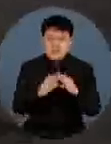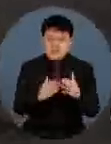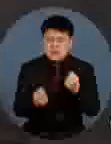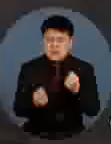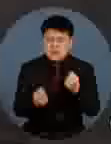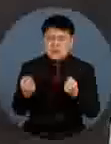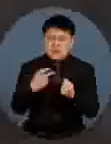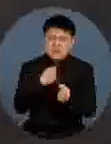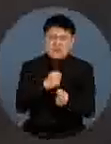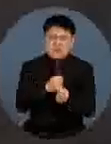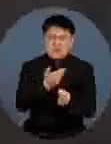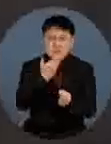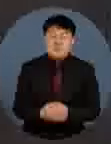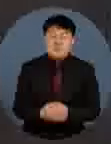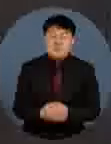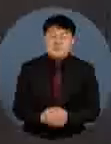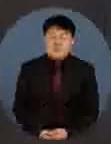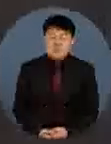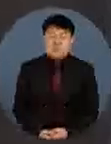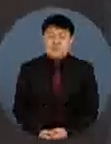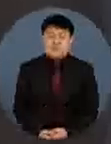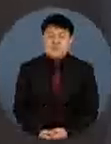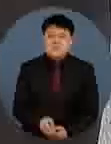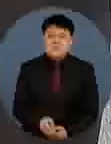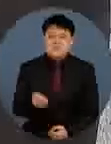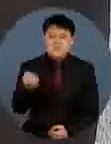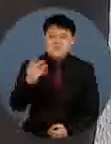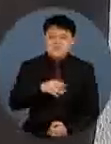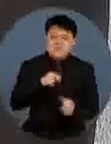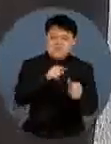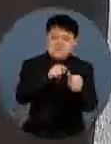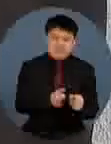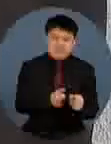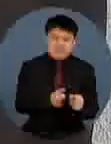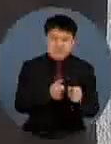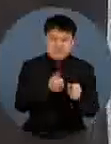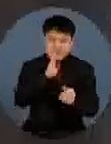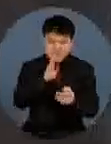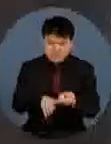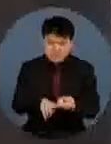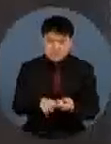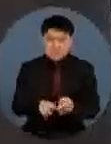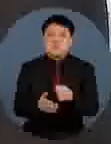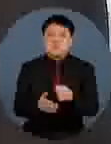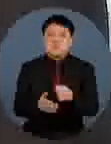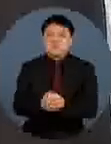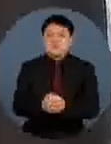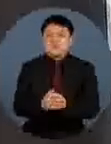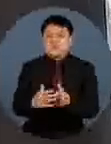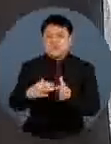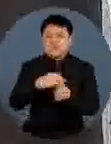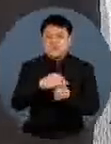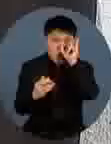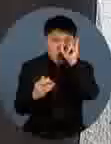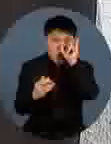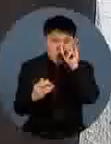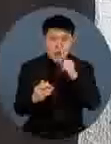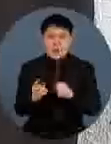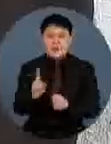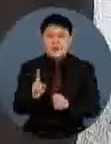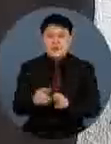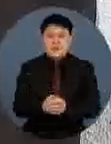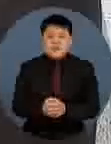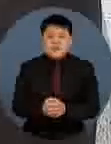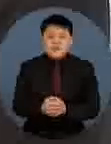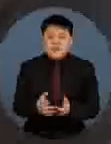되고 공격도 네, 또 이걸 계속 공격을 하고 있죠. 갖다 붙이는 건 당연한 점이고 젖혀서 단수 몰고